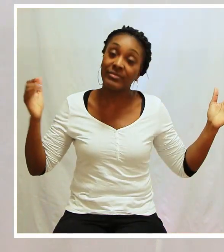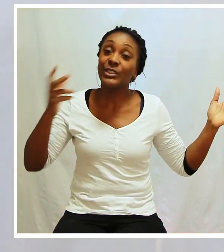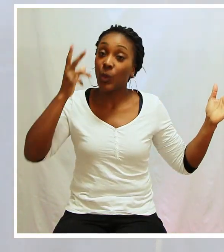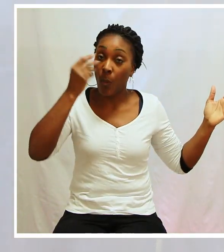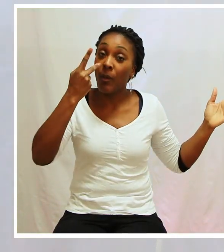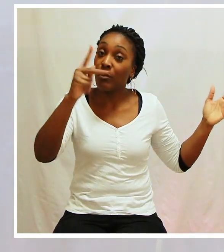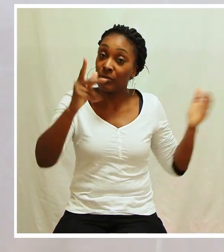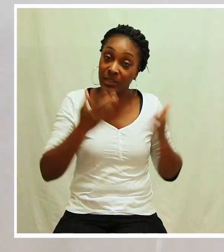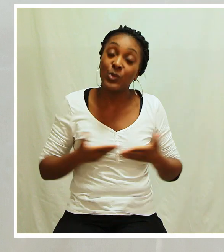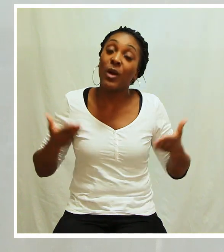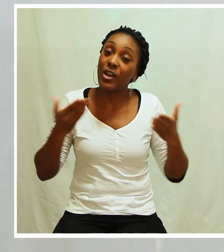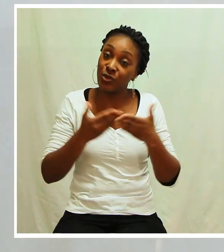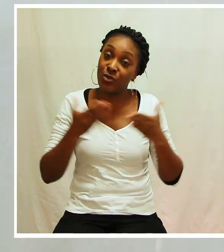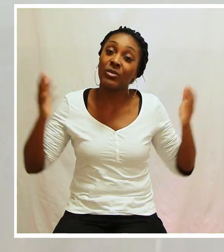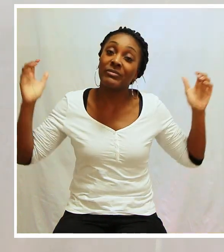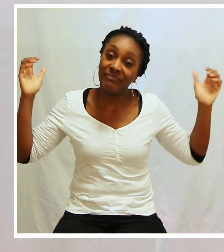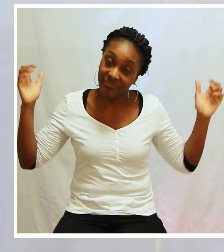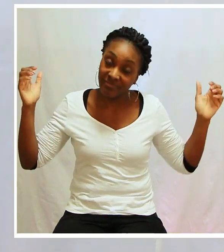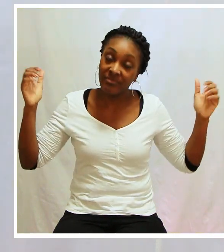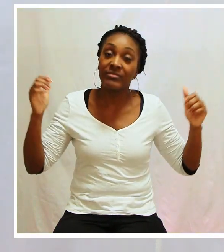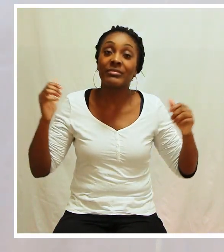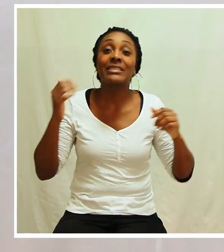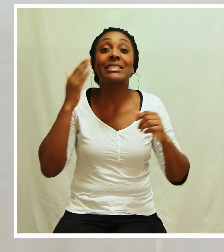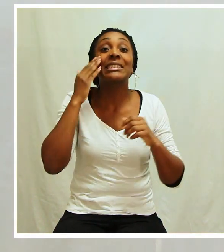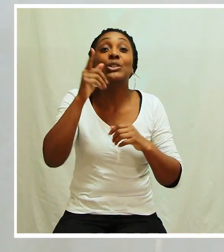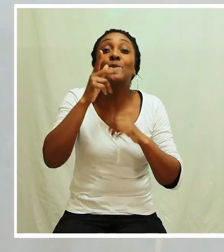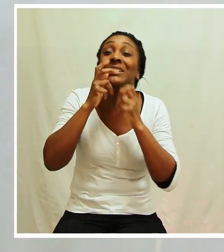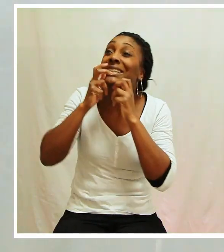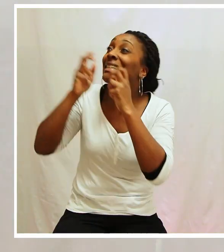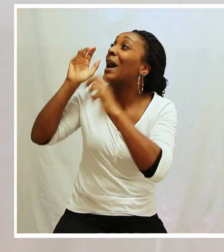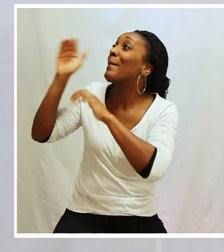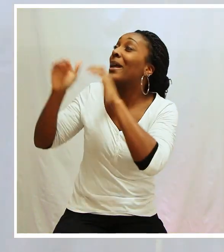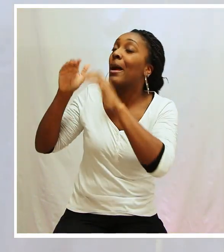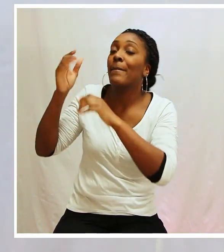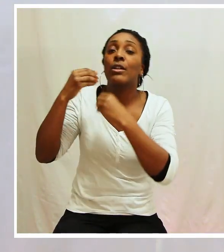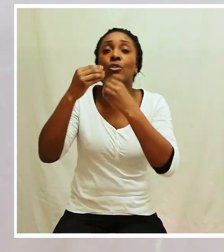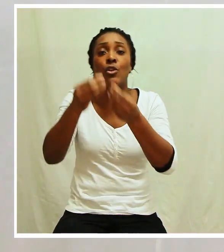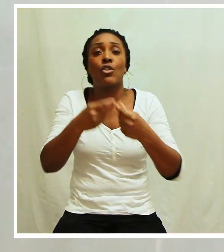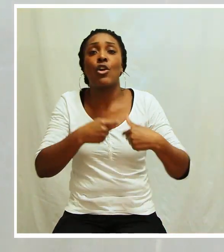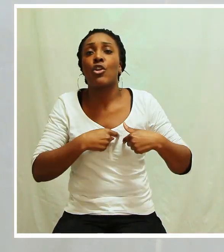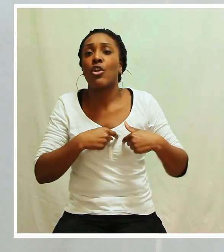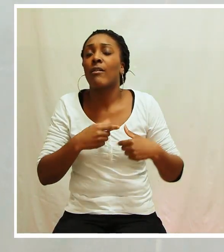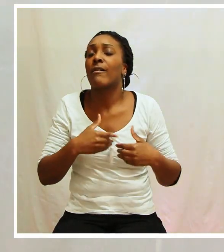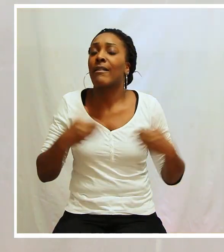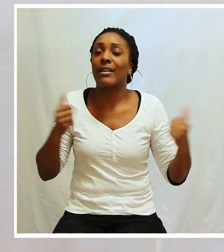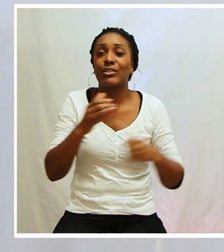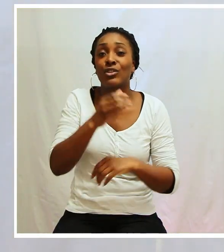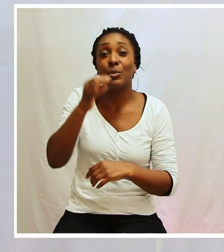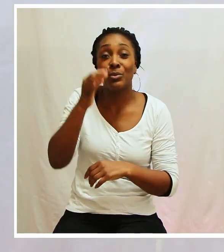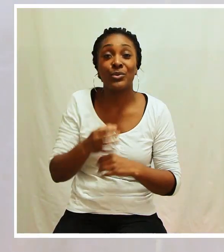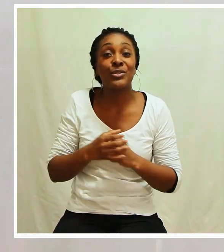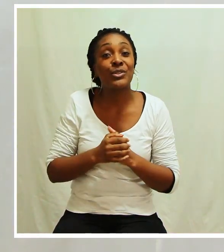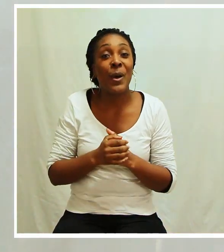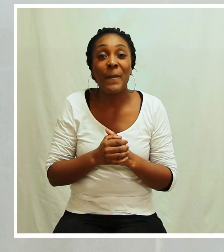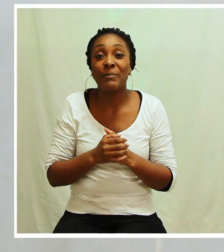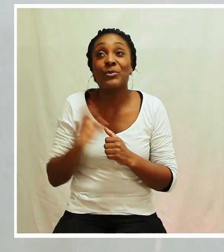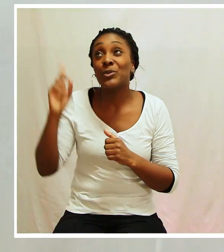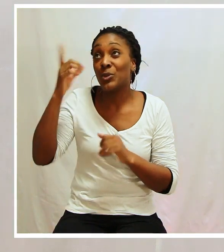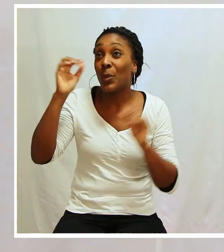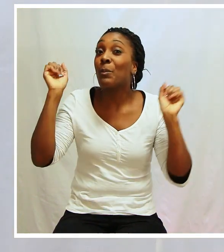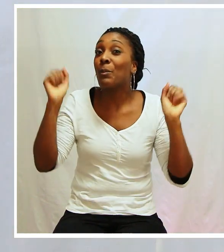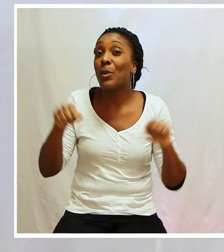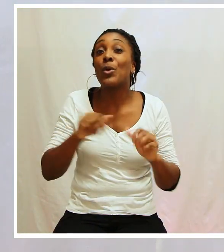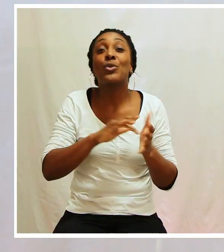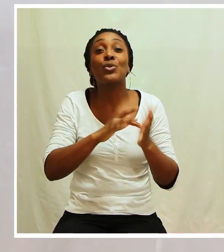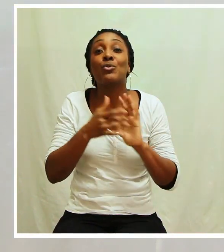comprend, mais si tu cries à lui, Dieu guérira ton cœur à 100%, c'est vrai. Parce que rien n'est